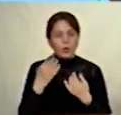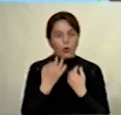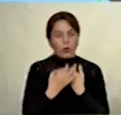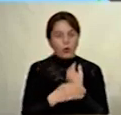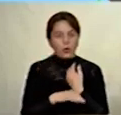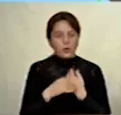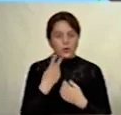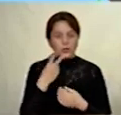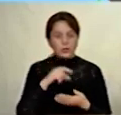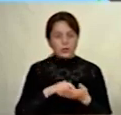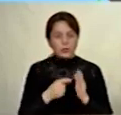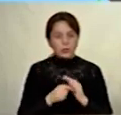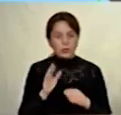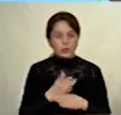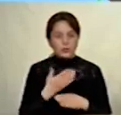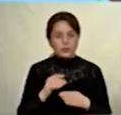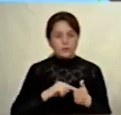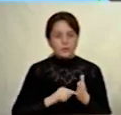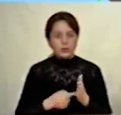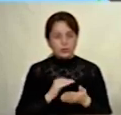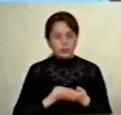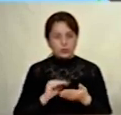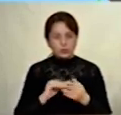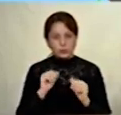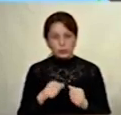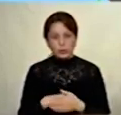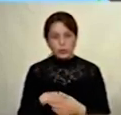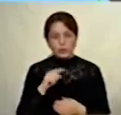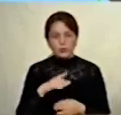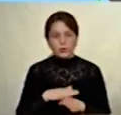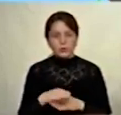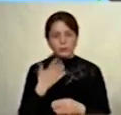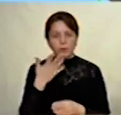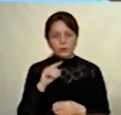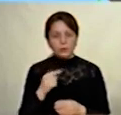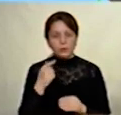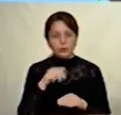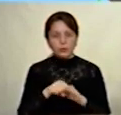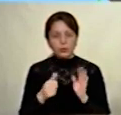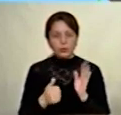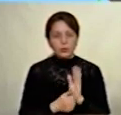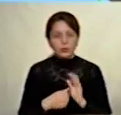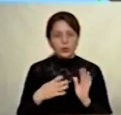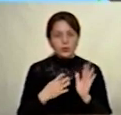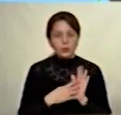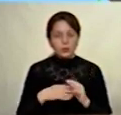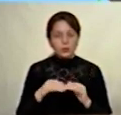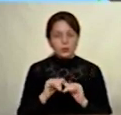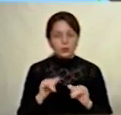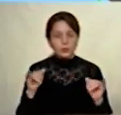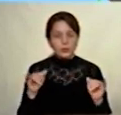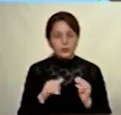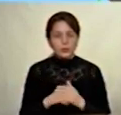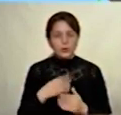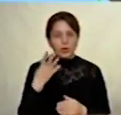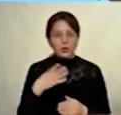xonani ajratib, virgulni yozib qo'yamiz. Shunday qilib 5.16 ni 9 ga ko'paytirsak